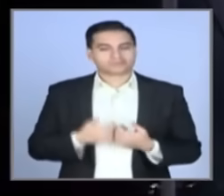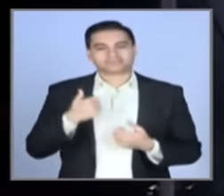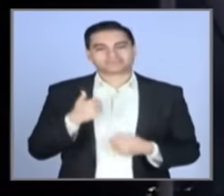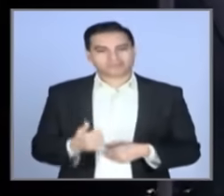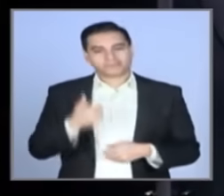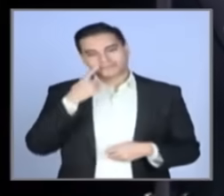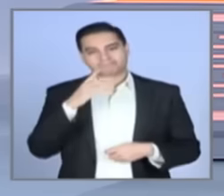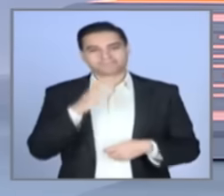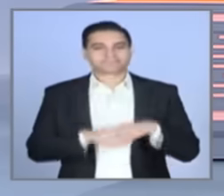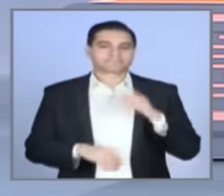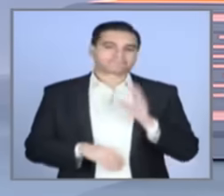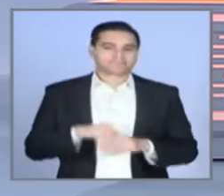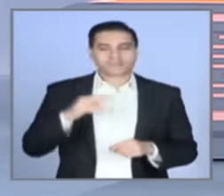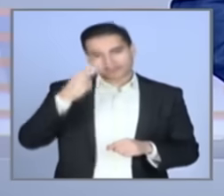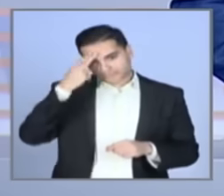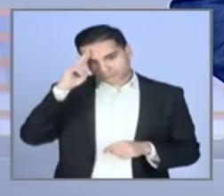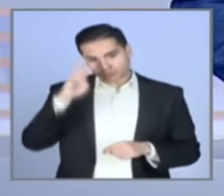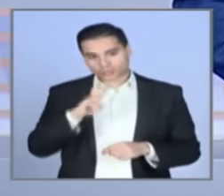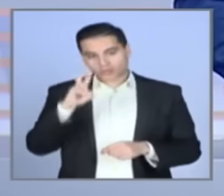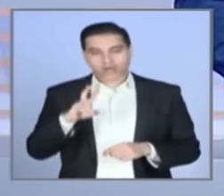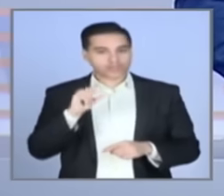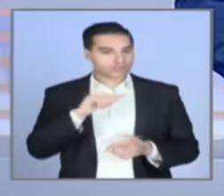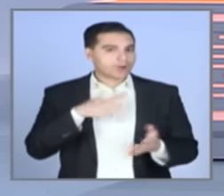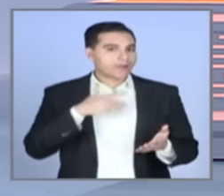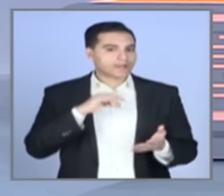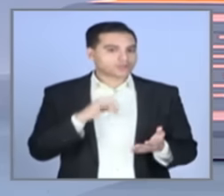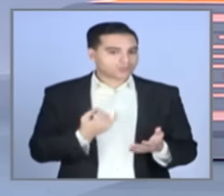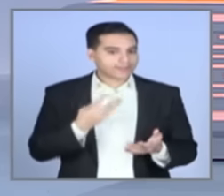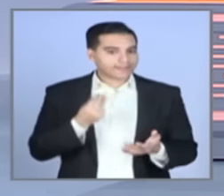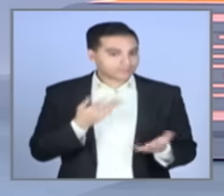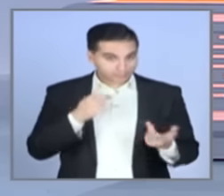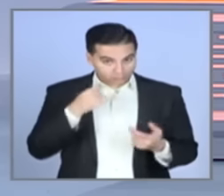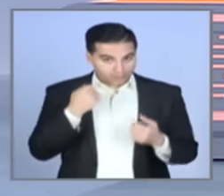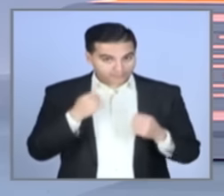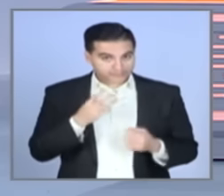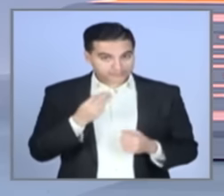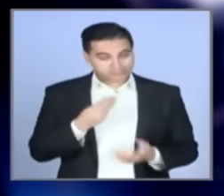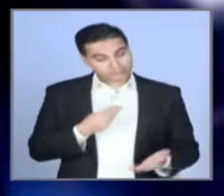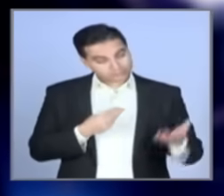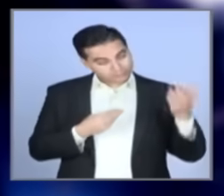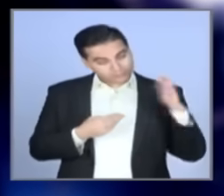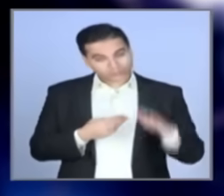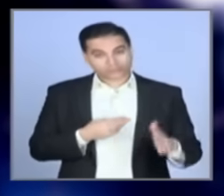قدرات ذهنية. تمام. يا ترى السؤال بعشرين نقطة ولا بتلاتين نقطة؟ تلاتين. دوس على البازر.